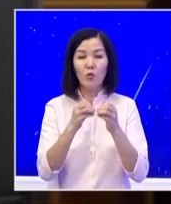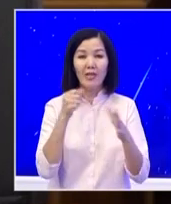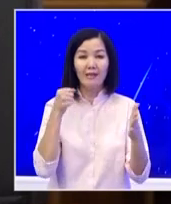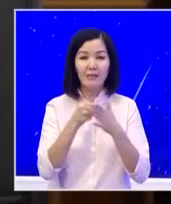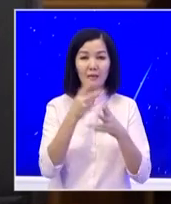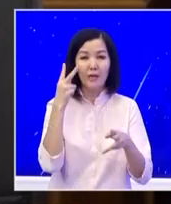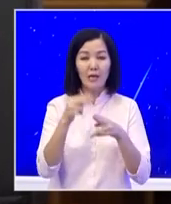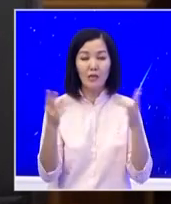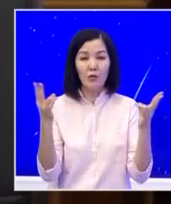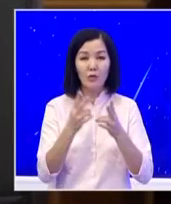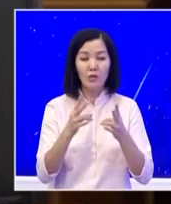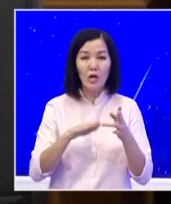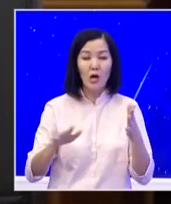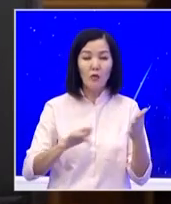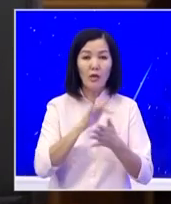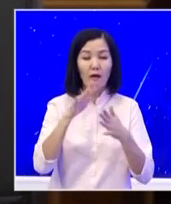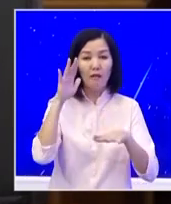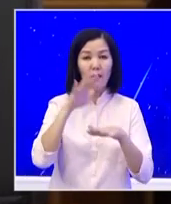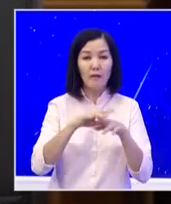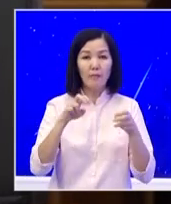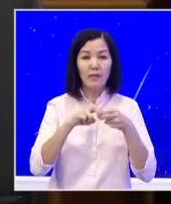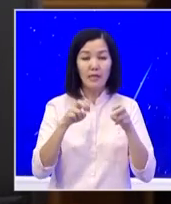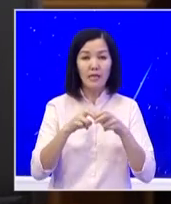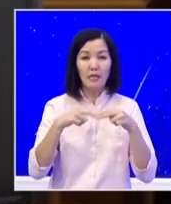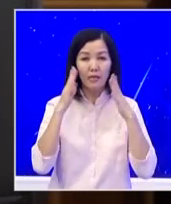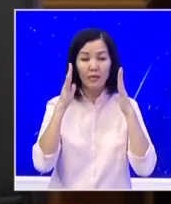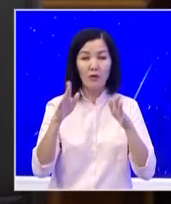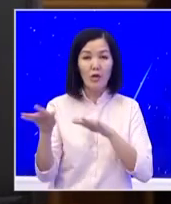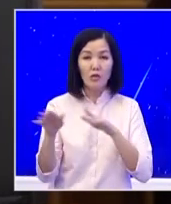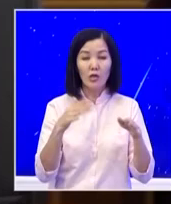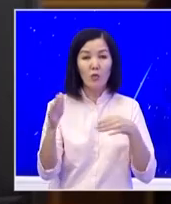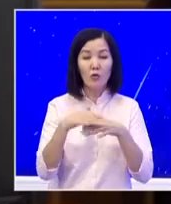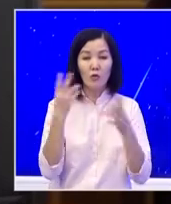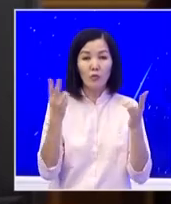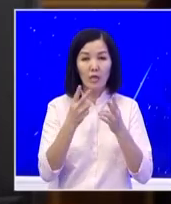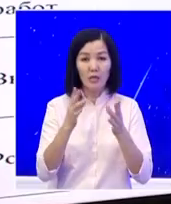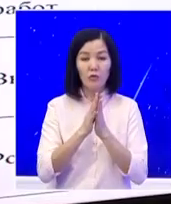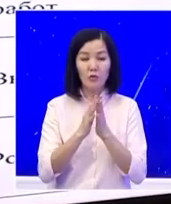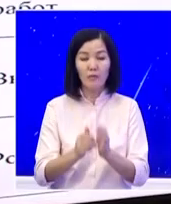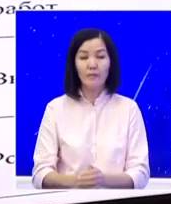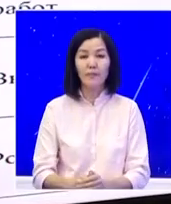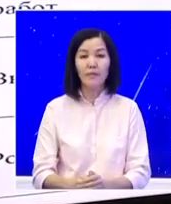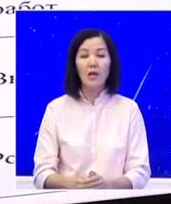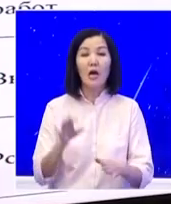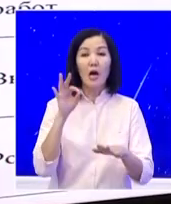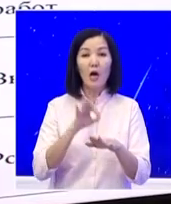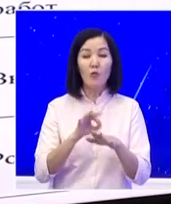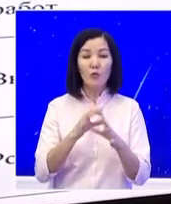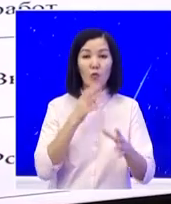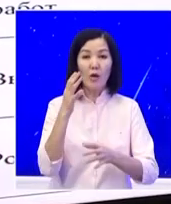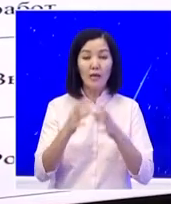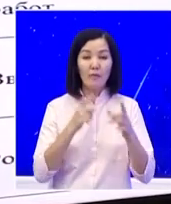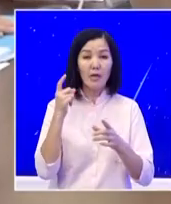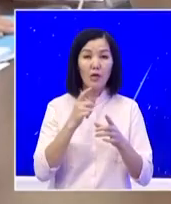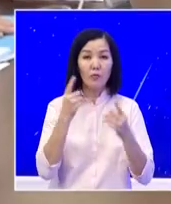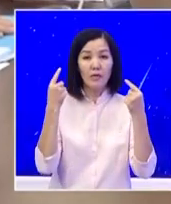берілуі тиіс. Аудан қала әкімдерінен осы мәселеге назар аударуда шара қолдануды сұраймын. Корона індет әлем экономикасын